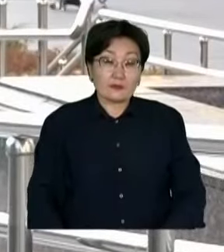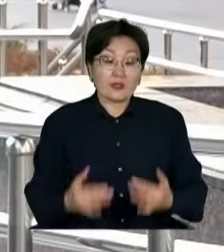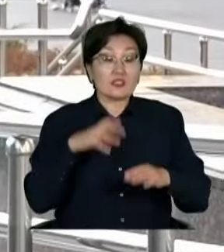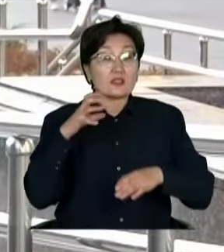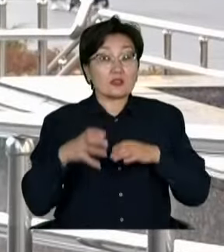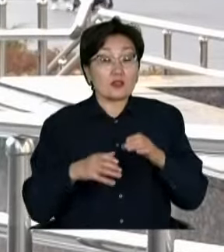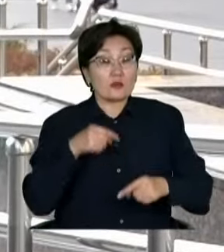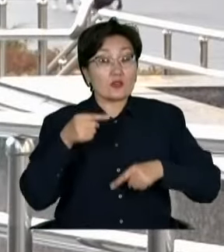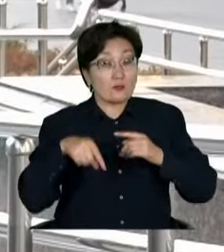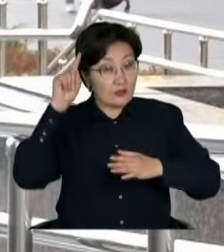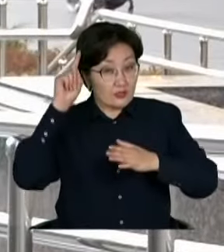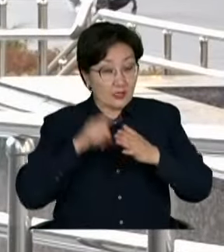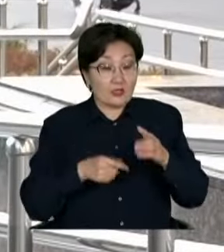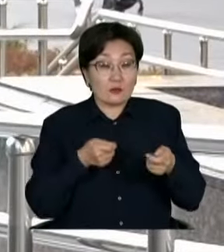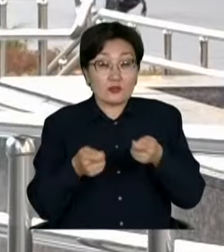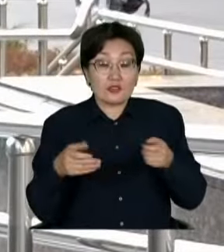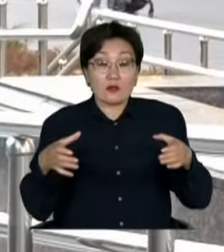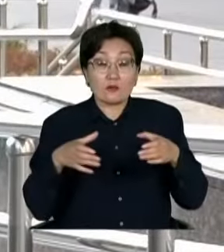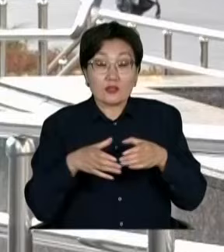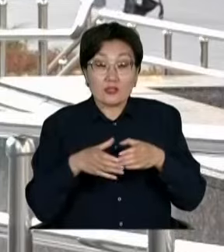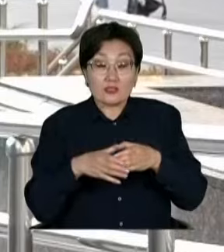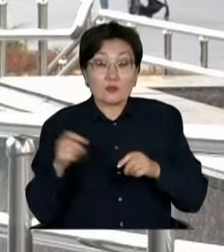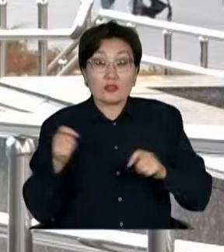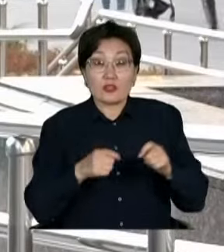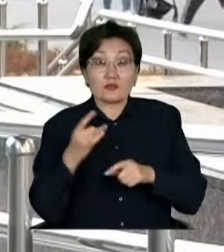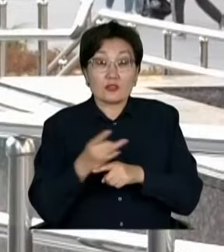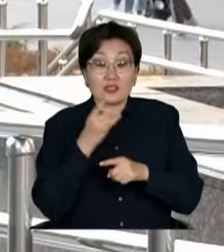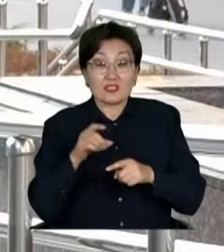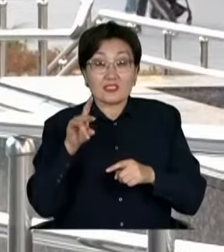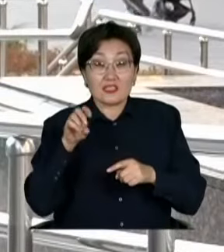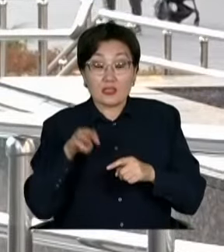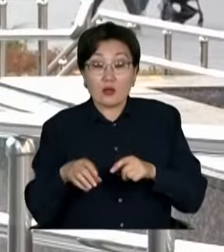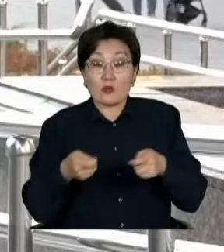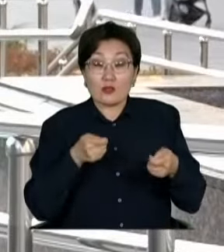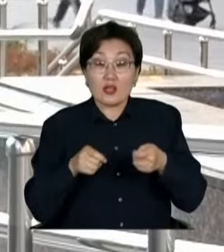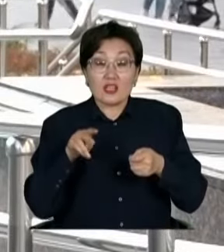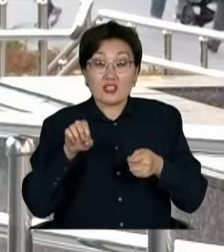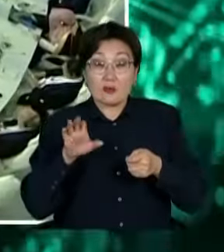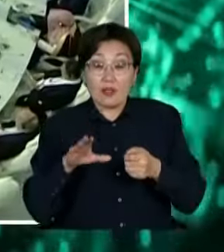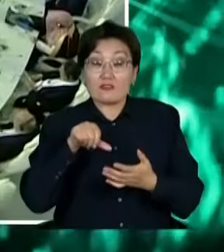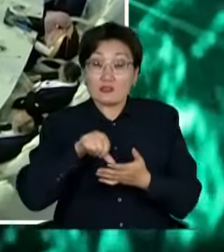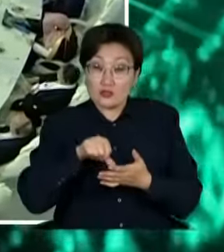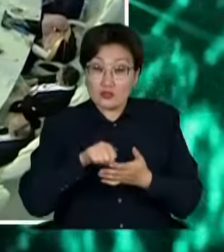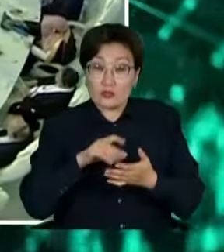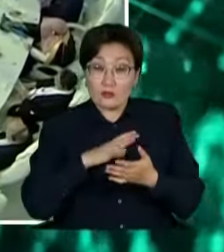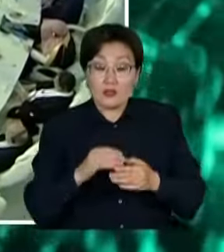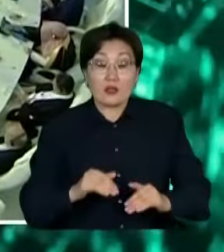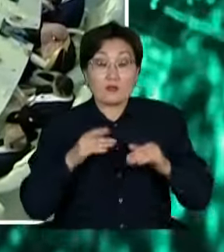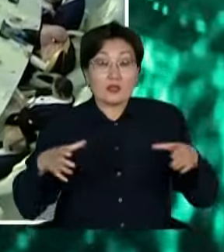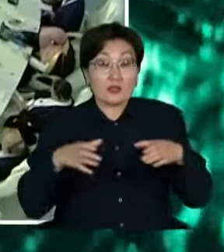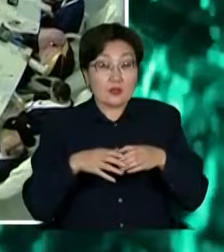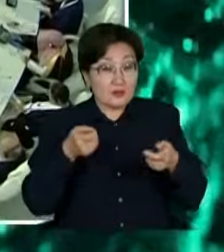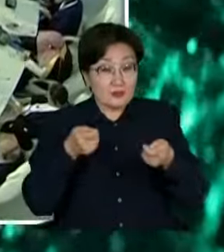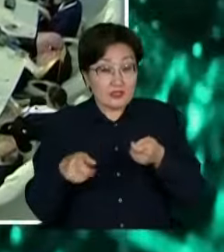Әлемдік және дәстүрлі діндер көшбасшылары съезінде алғаш болып сенат төрағасы Мәулен Әшімбаев сөз сөйледі. Жоғары палата